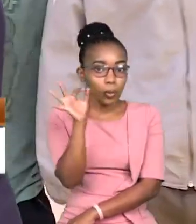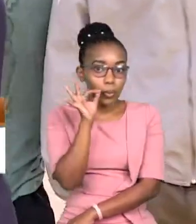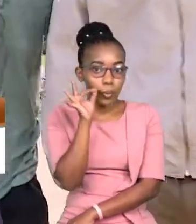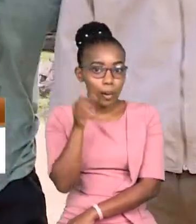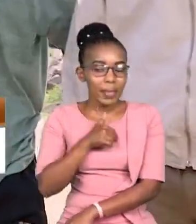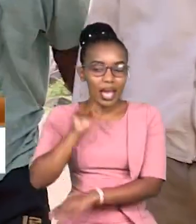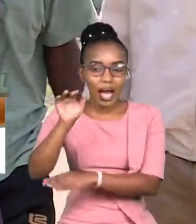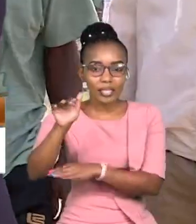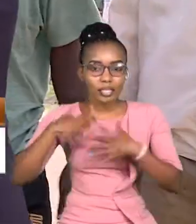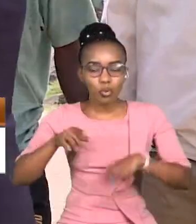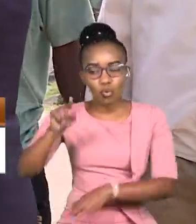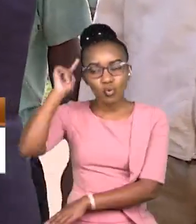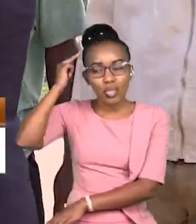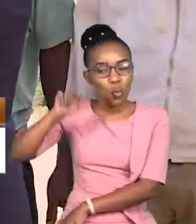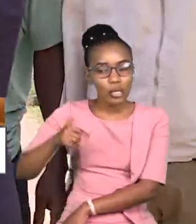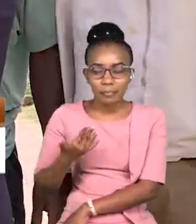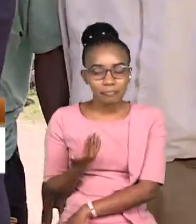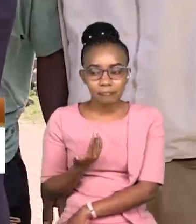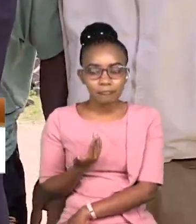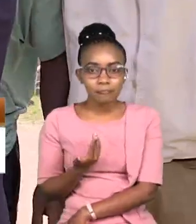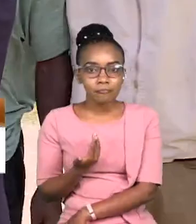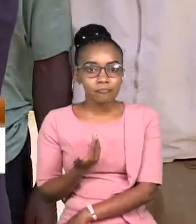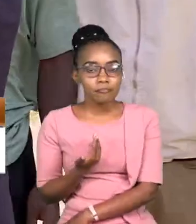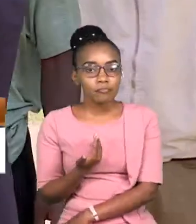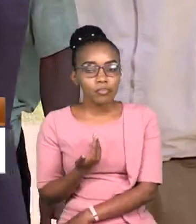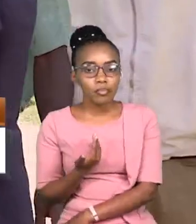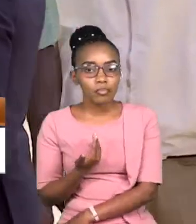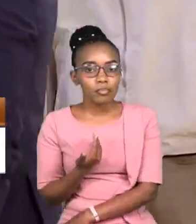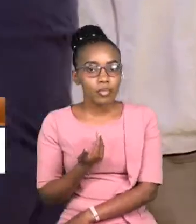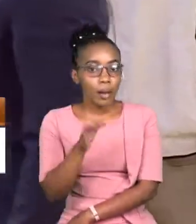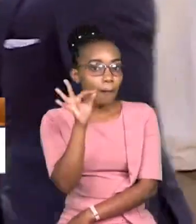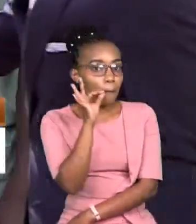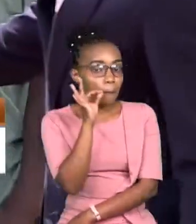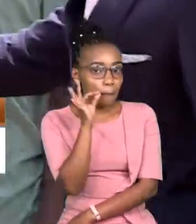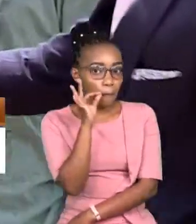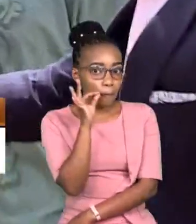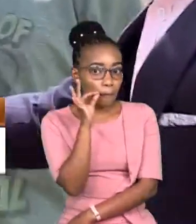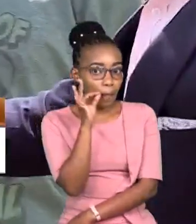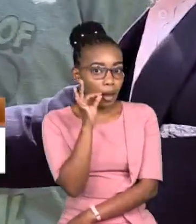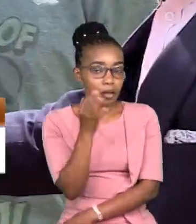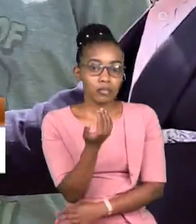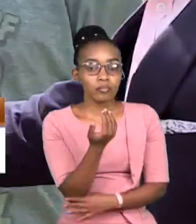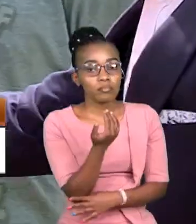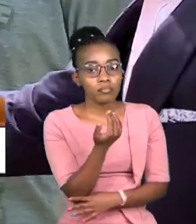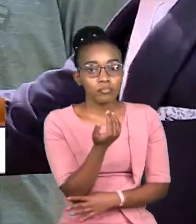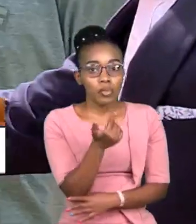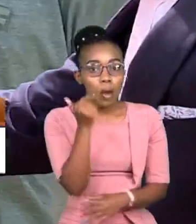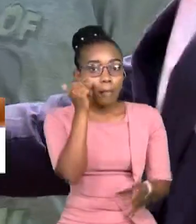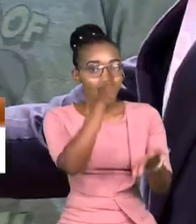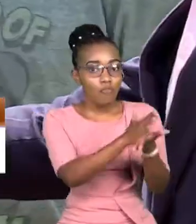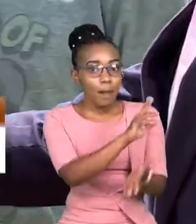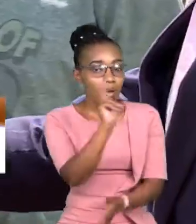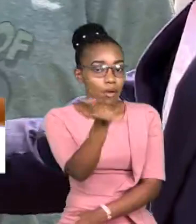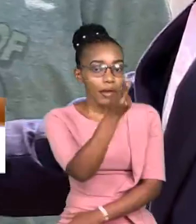bangi. Unaonaje kaka? On the side of bangi kuwa legalized kwa hii nchi yetu ya